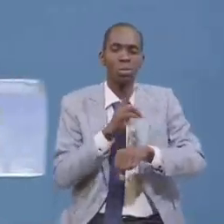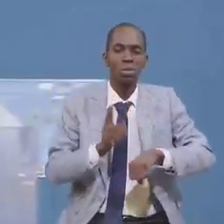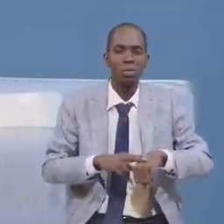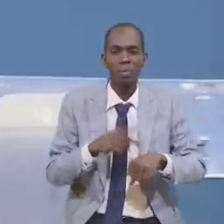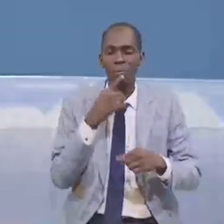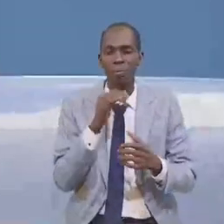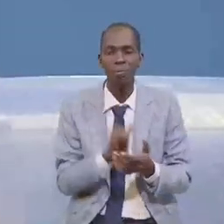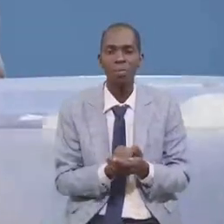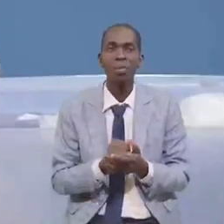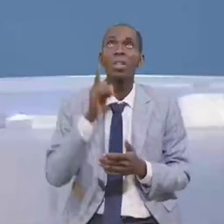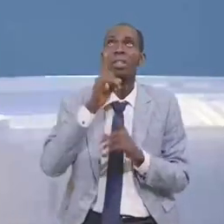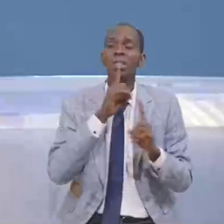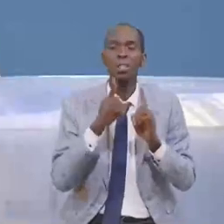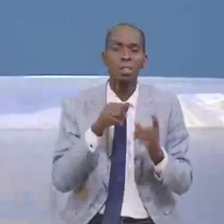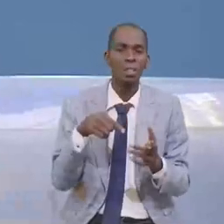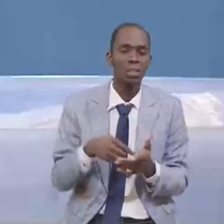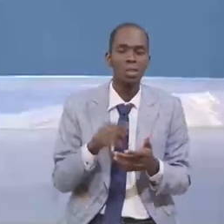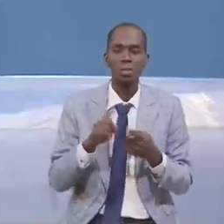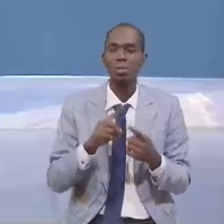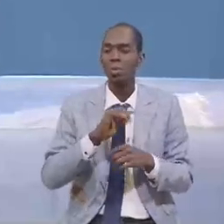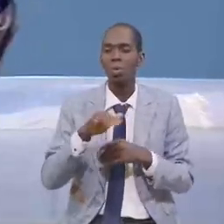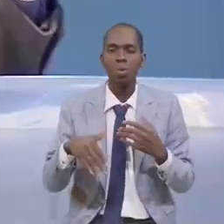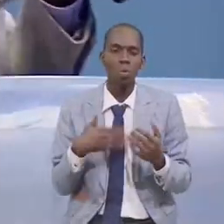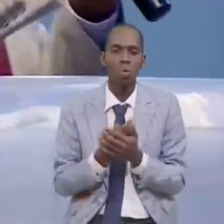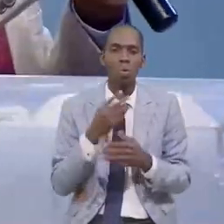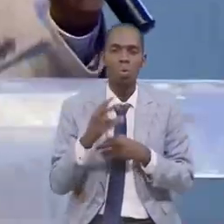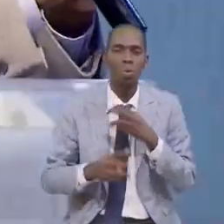et il le dit à tout le monde entier.